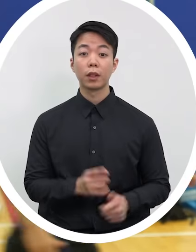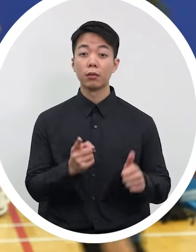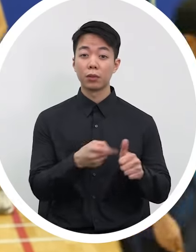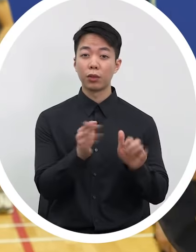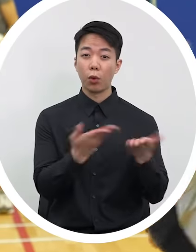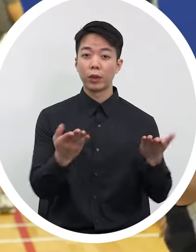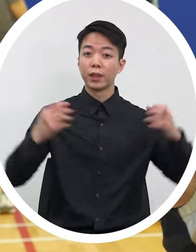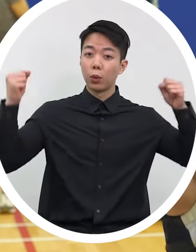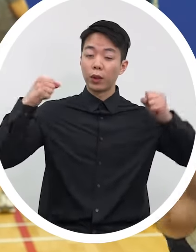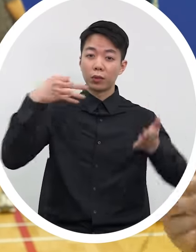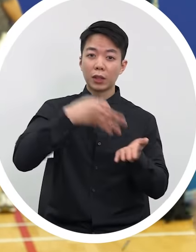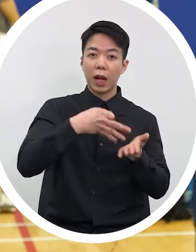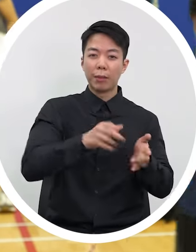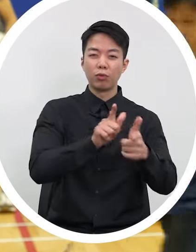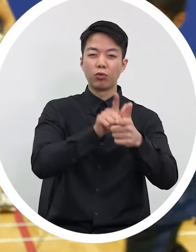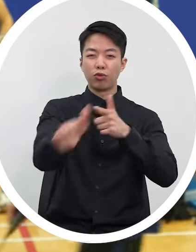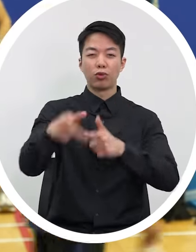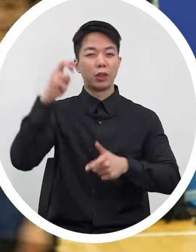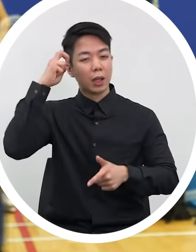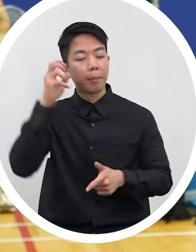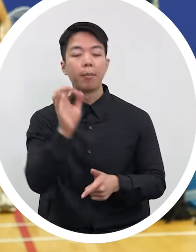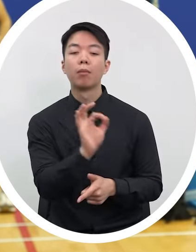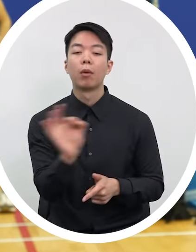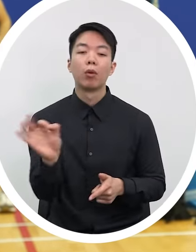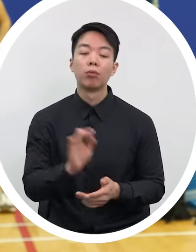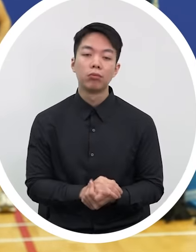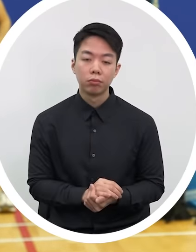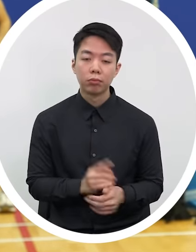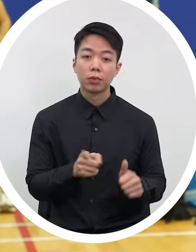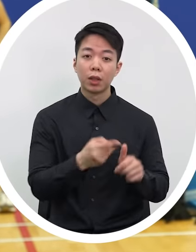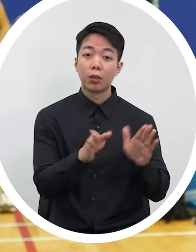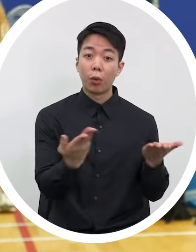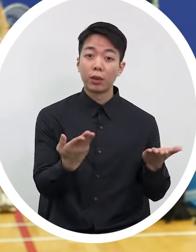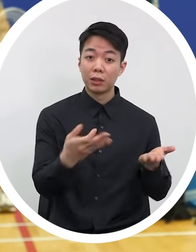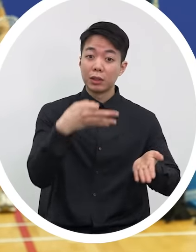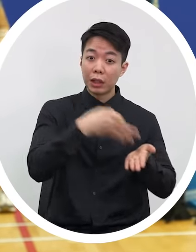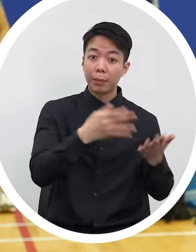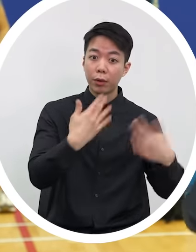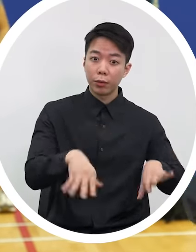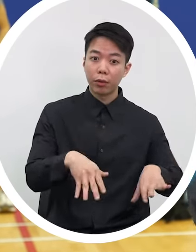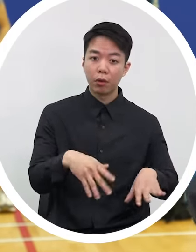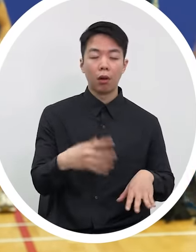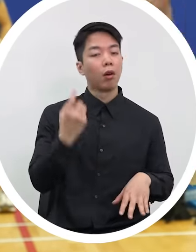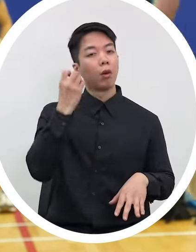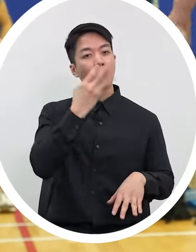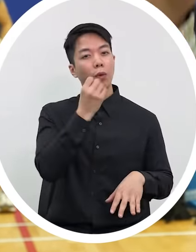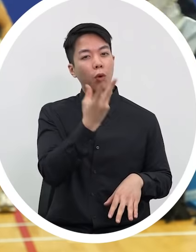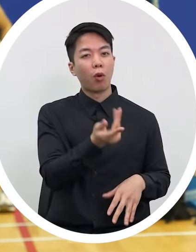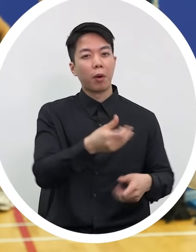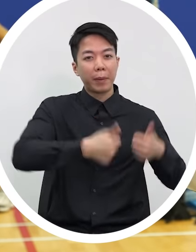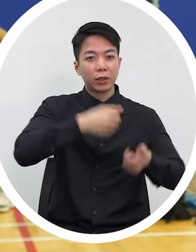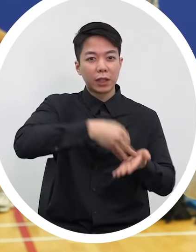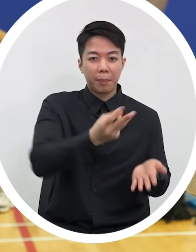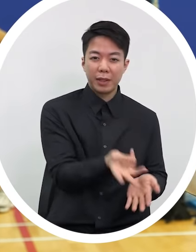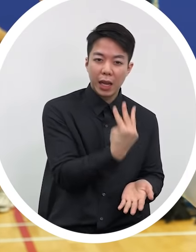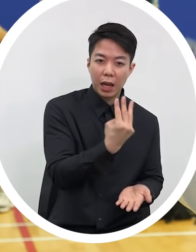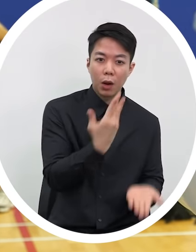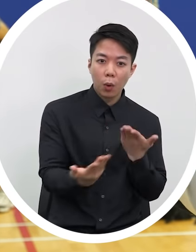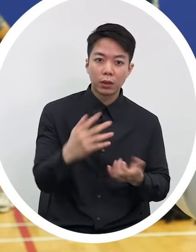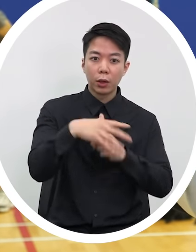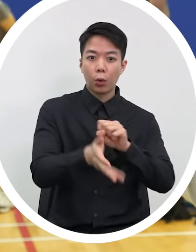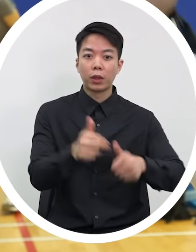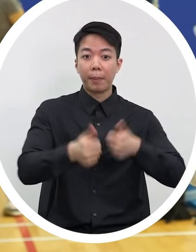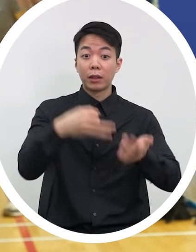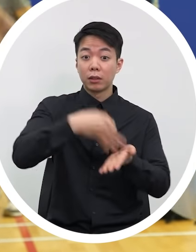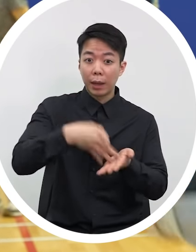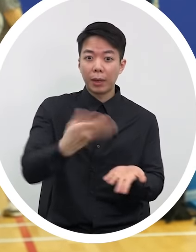其實最初冇諗到咁遠嘅，因為你都唔會諗一參加一個運動咧，你就會做到香港冠軍，或者做國際賽嘅